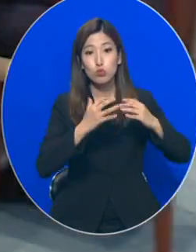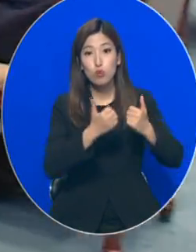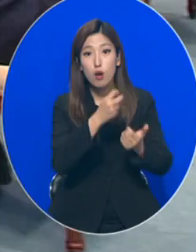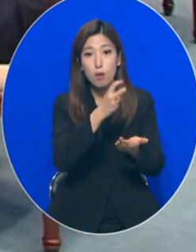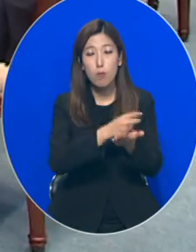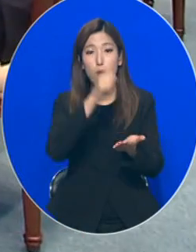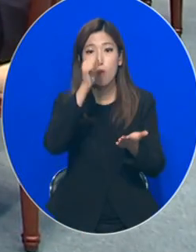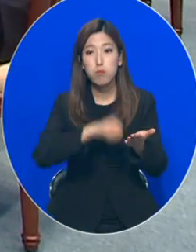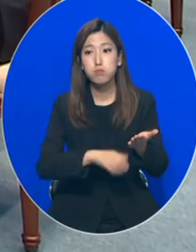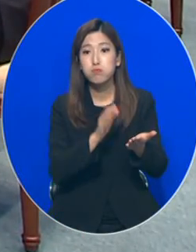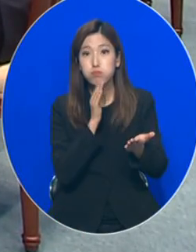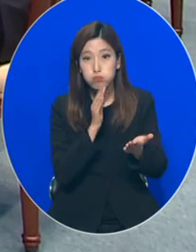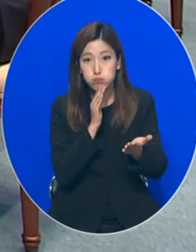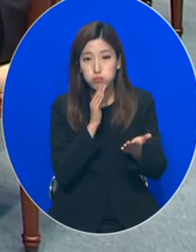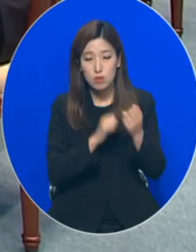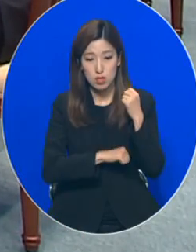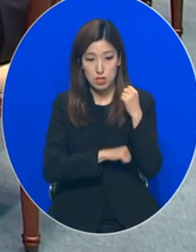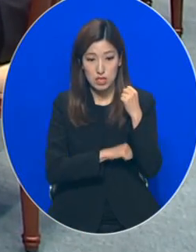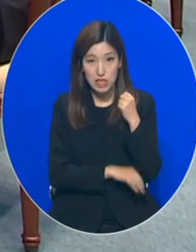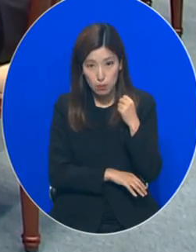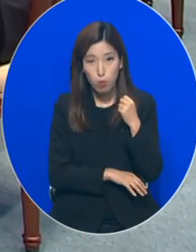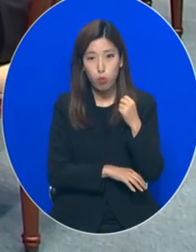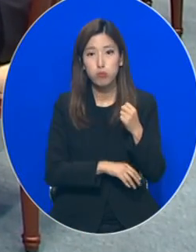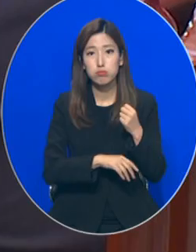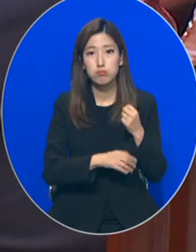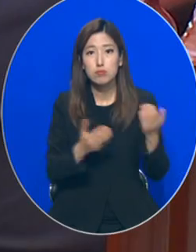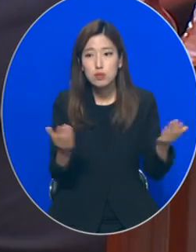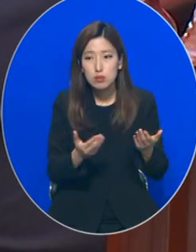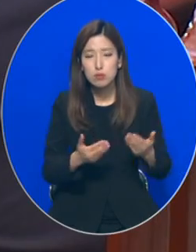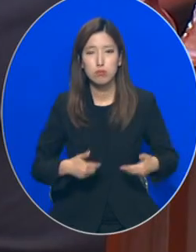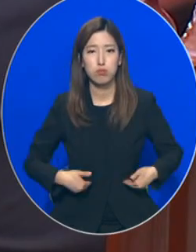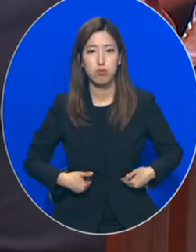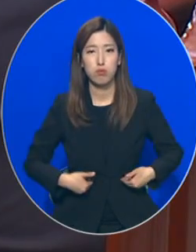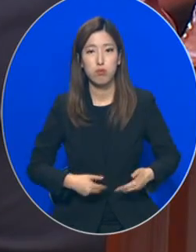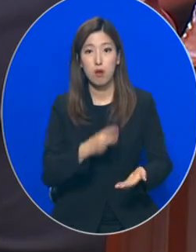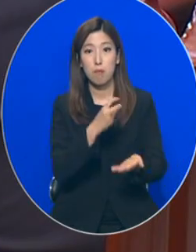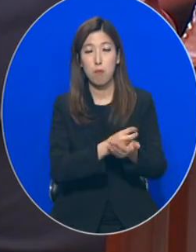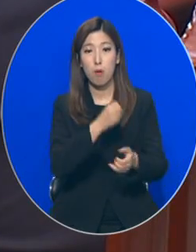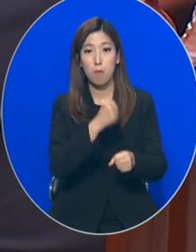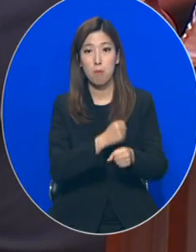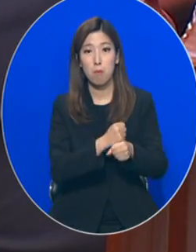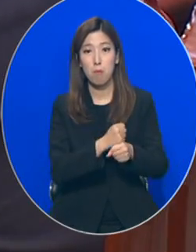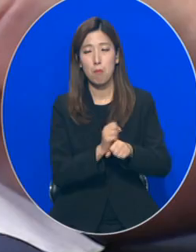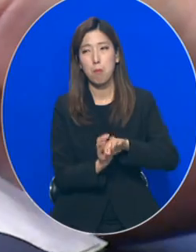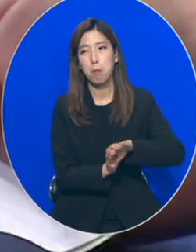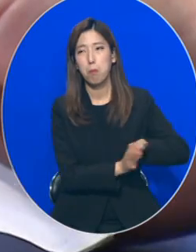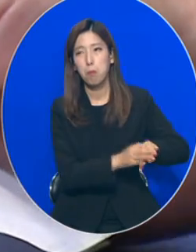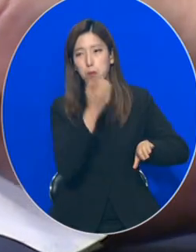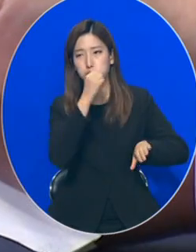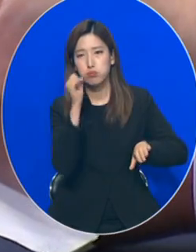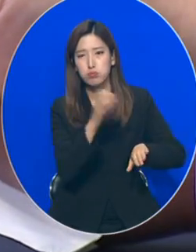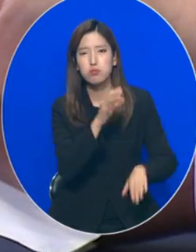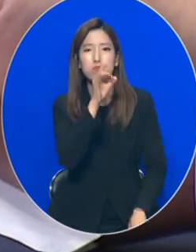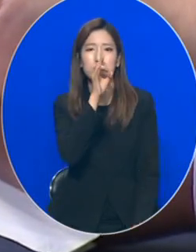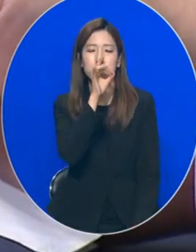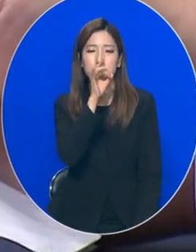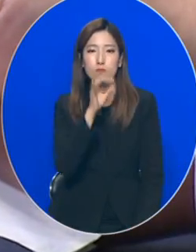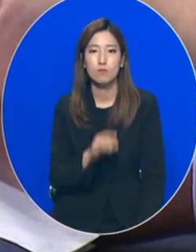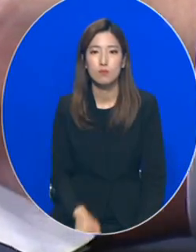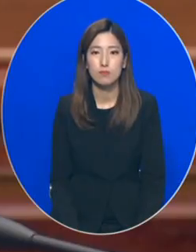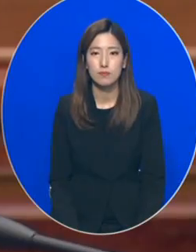따라 기본 의무를 다해주시길 바란다며 입법부 스스로 법을 무너뜨리는 과오를 범하지 말아야 한다고